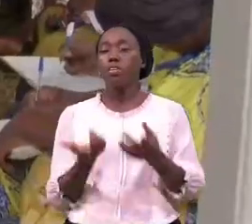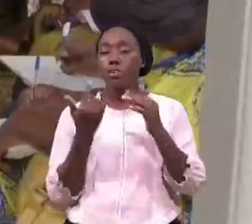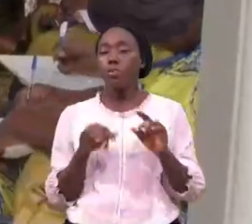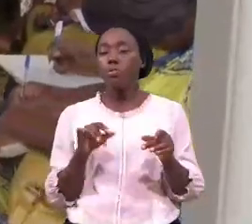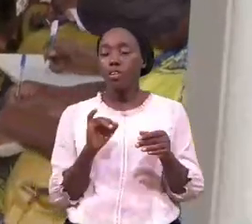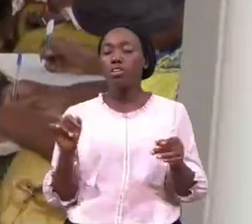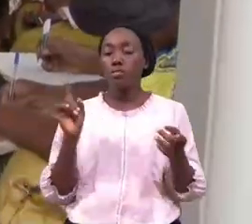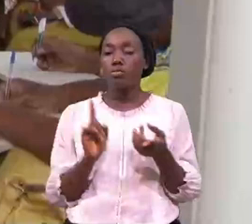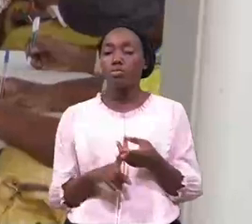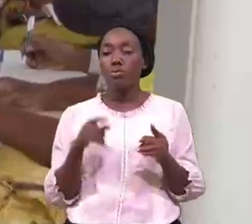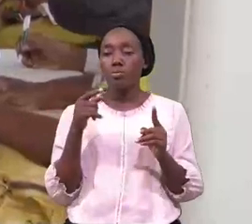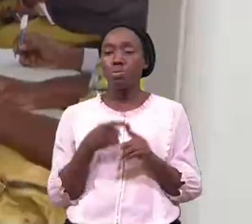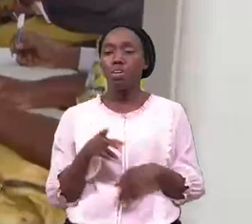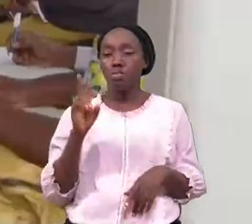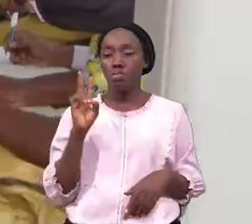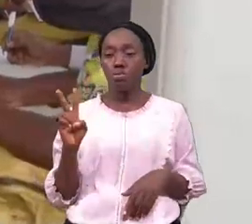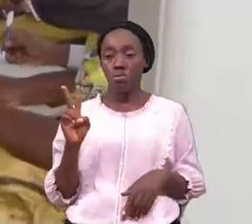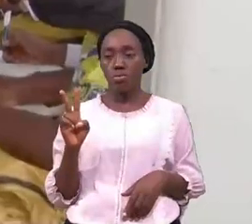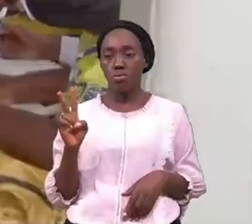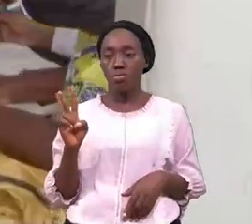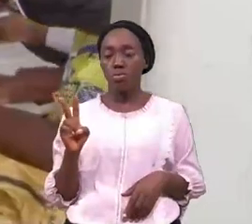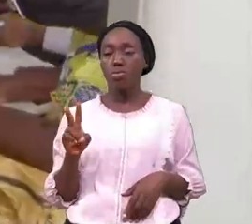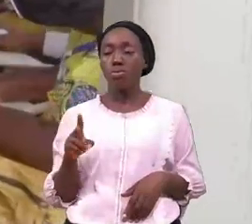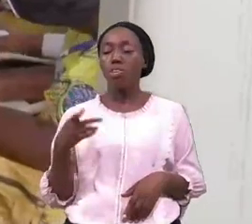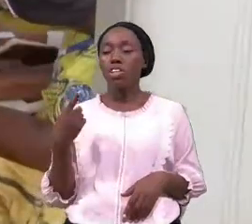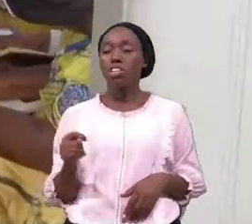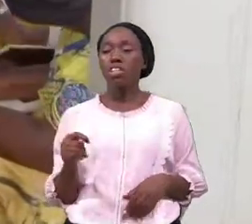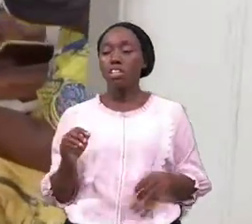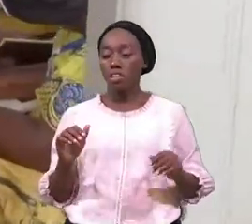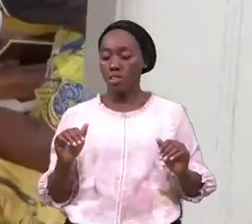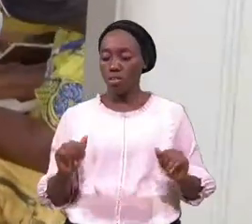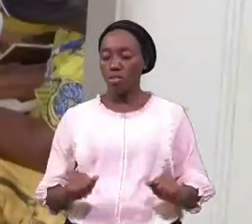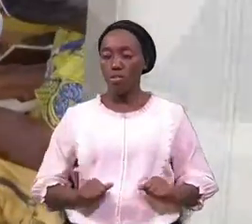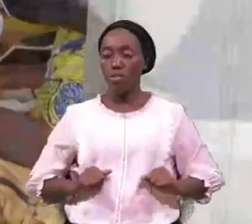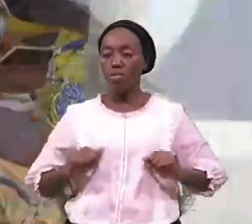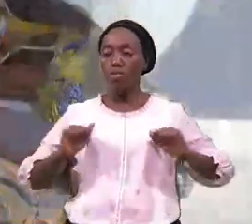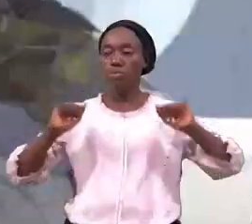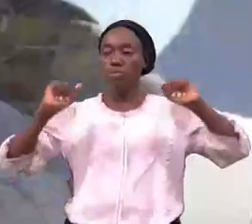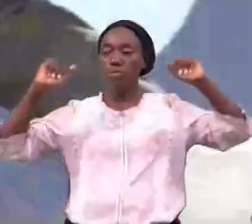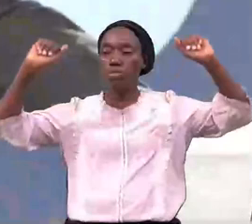Deuxième point maintenant.